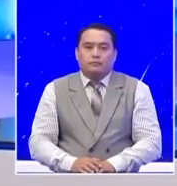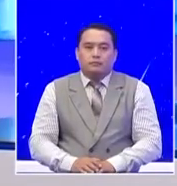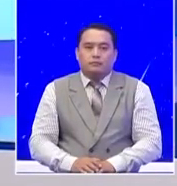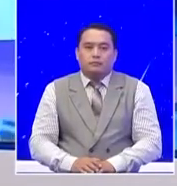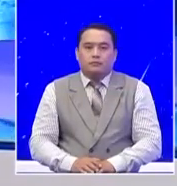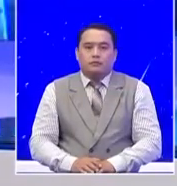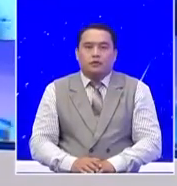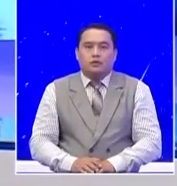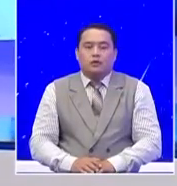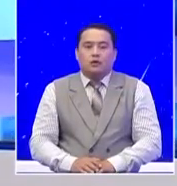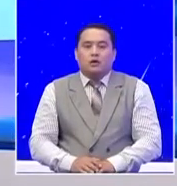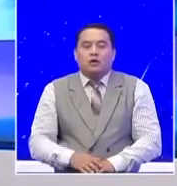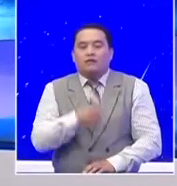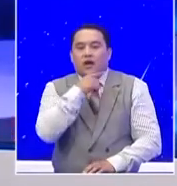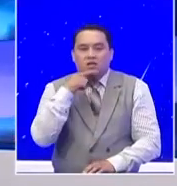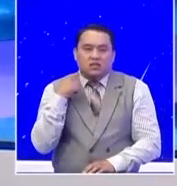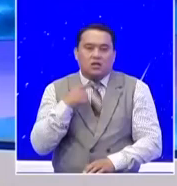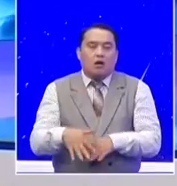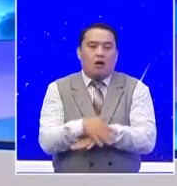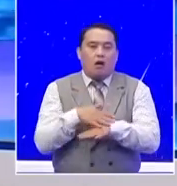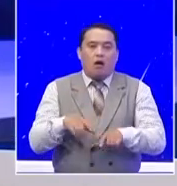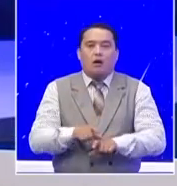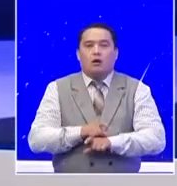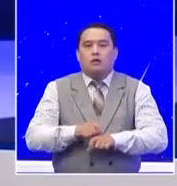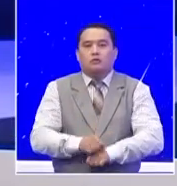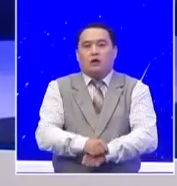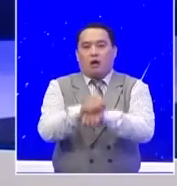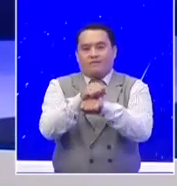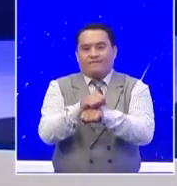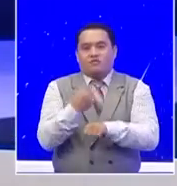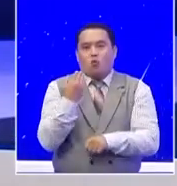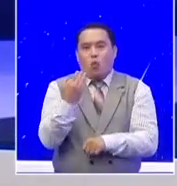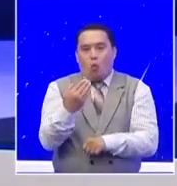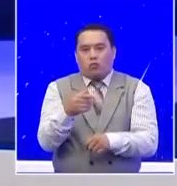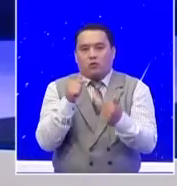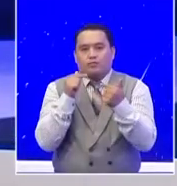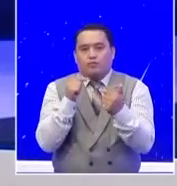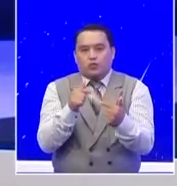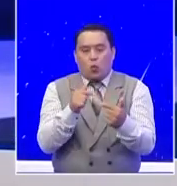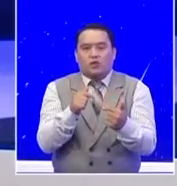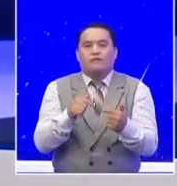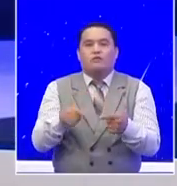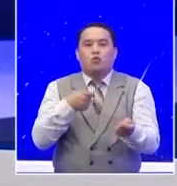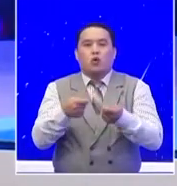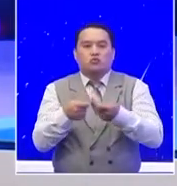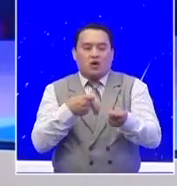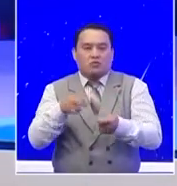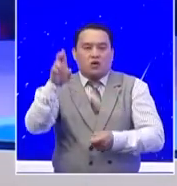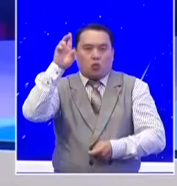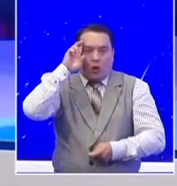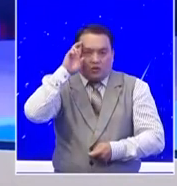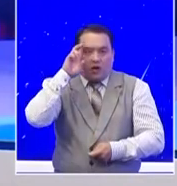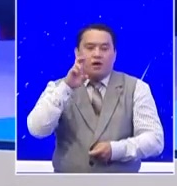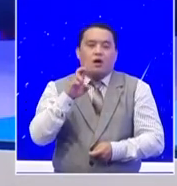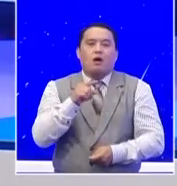На Дальнем Востоке возобновились акции в поддержку арестованного губернатора Хабаровского края Сергея Фургала. На улицы вышли жители